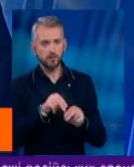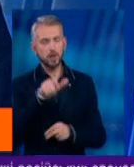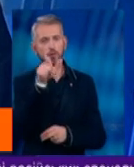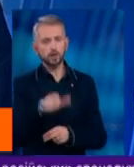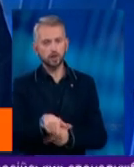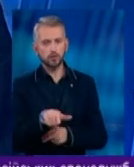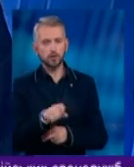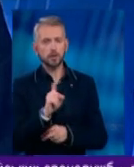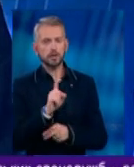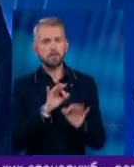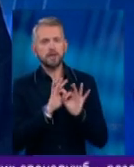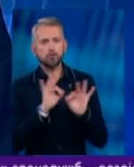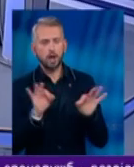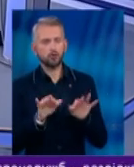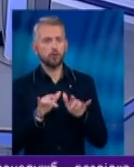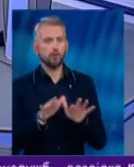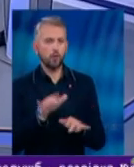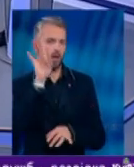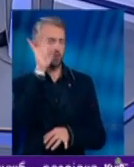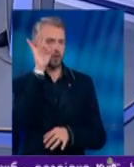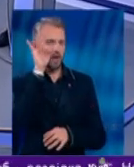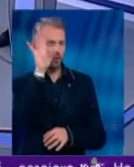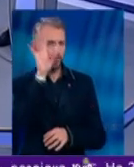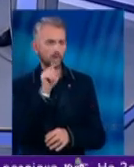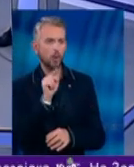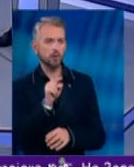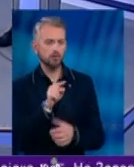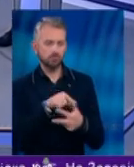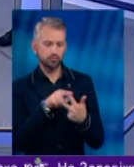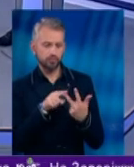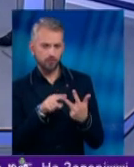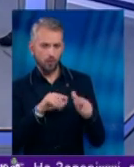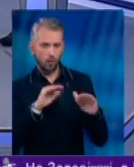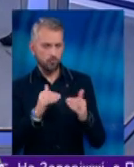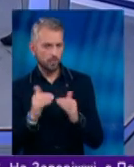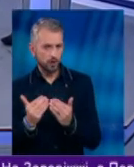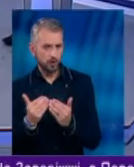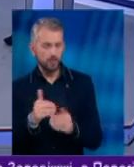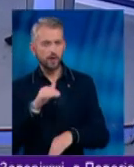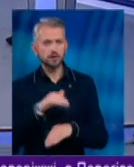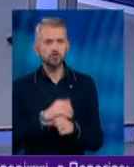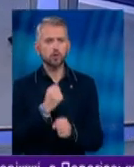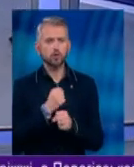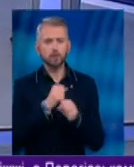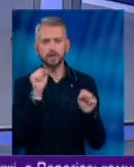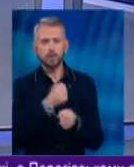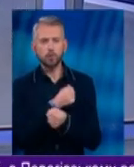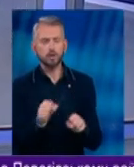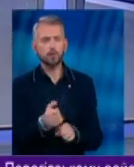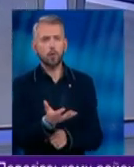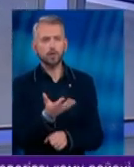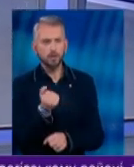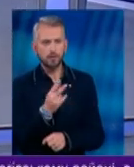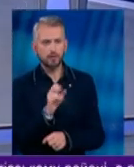людиною з бездоганною діловою репутацією. Тобто ці обмеження, вони фактично зроблять неможливим отримання на